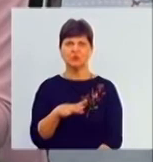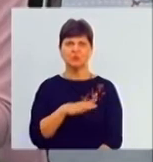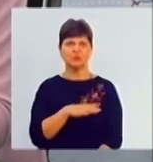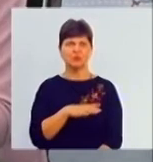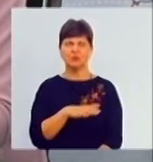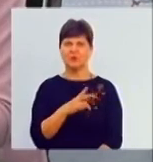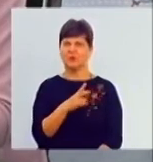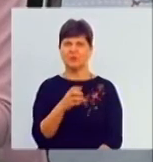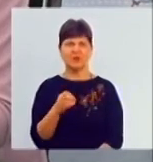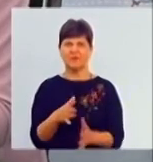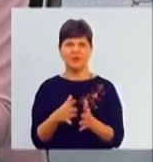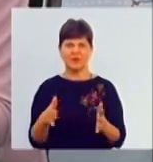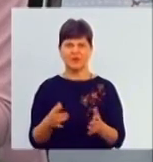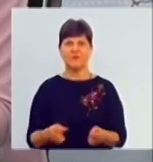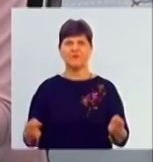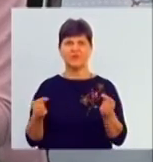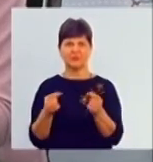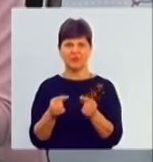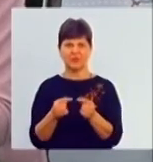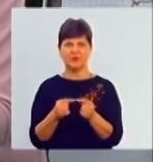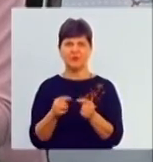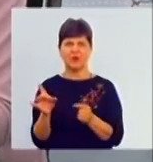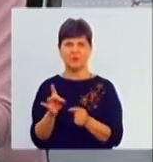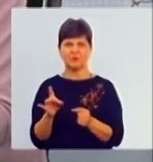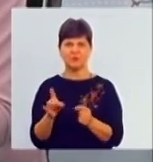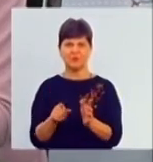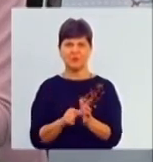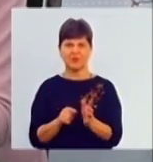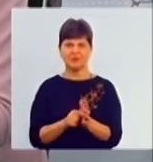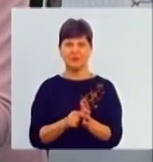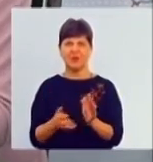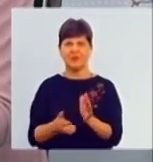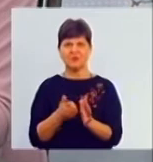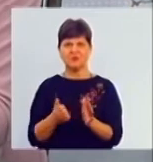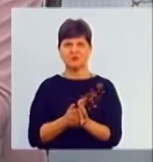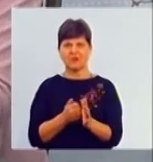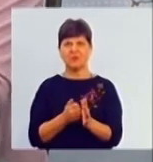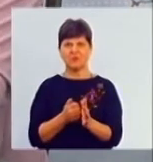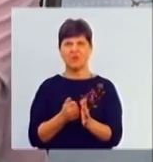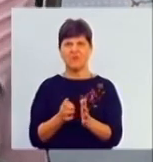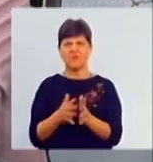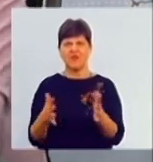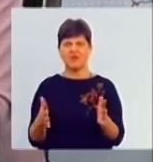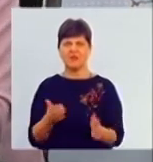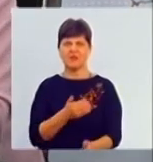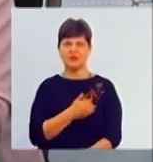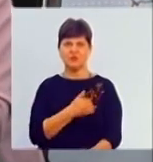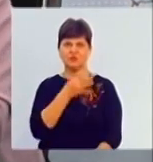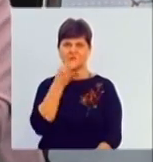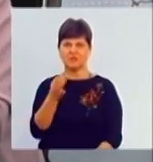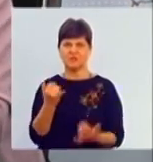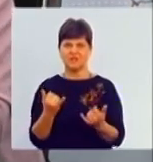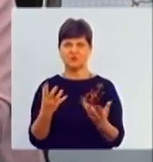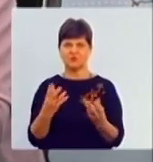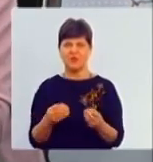невеликий. Відповідним чином розмір пенсії буде недостатньо великий, і я хочу сказати, що на сьогоднішній день середня